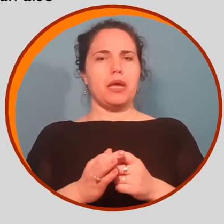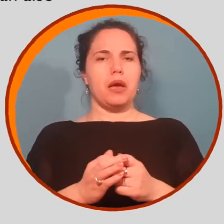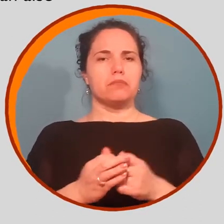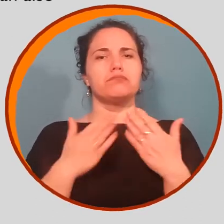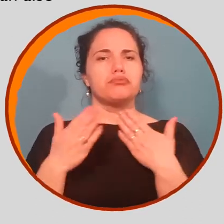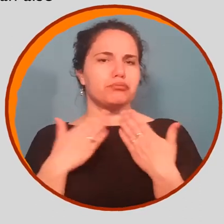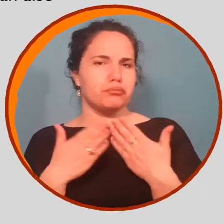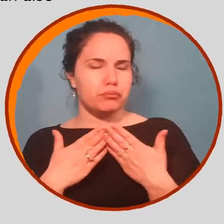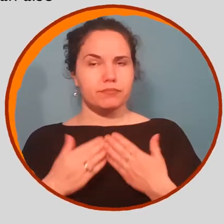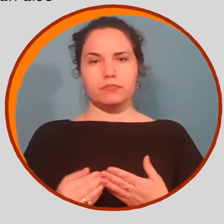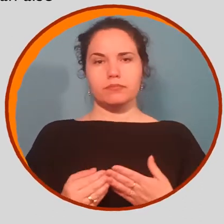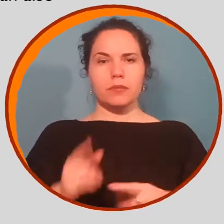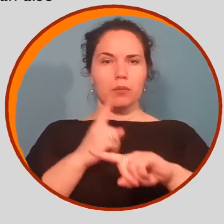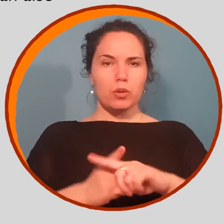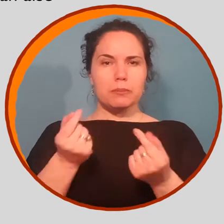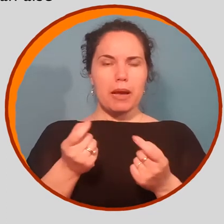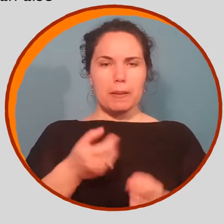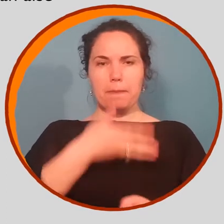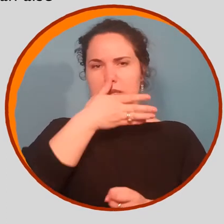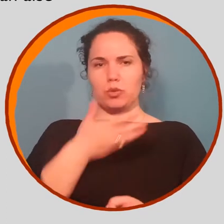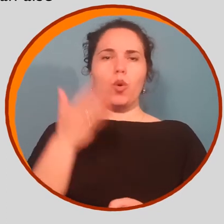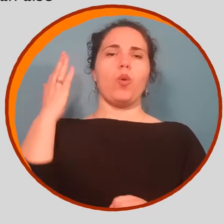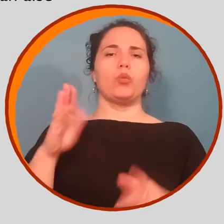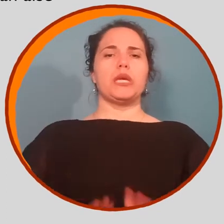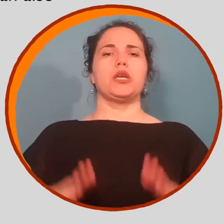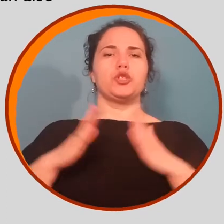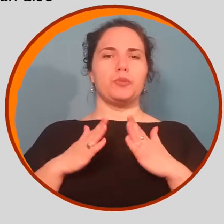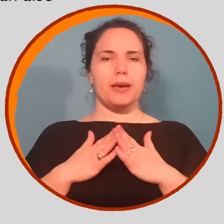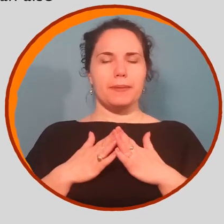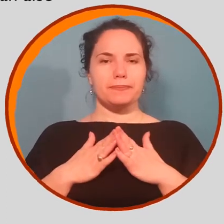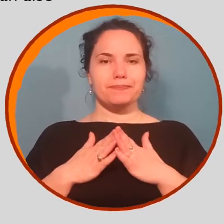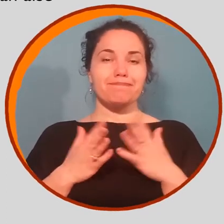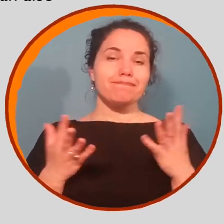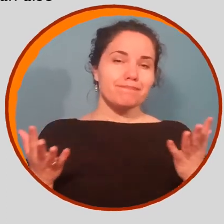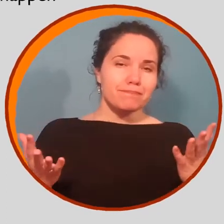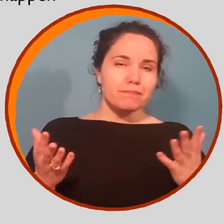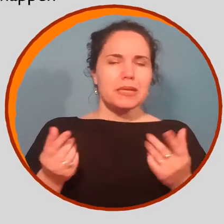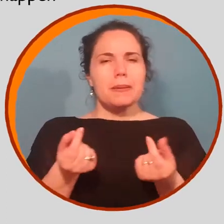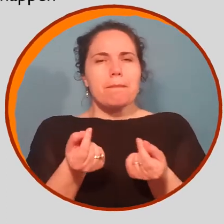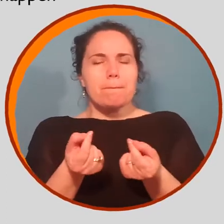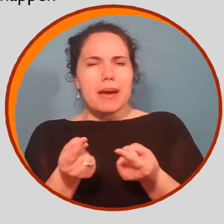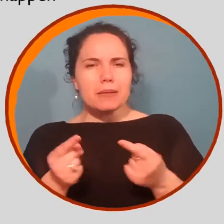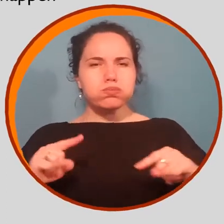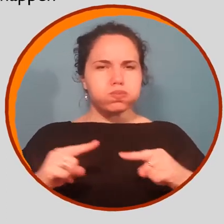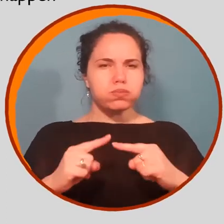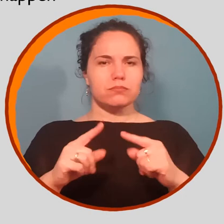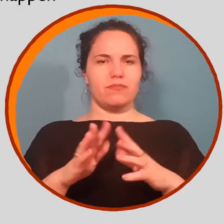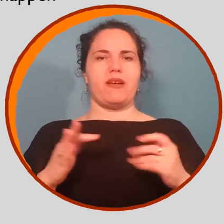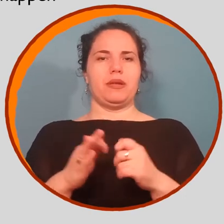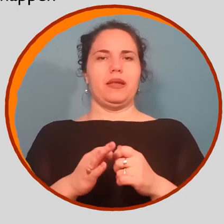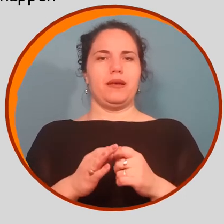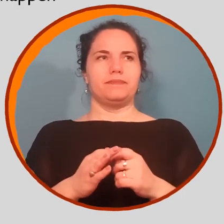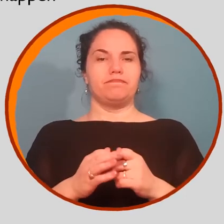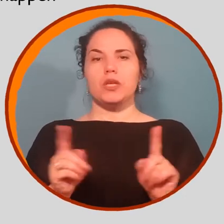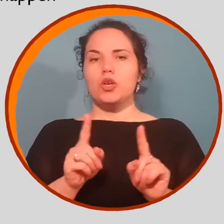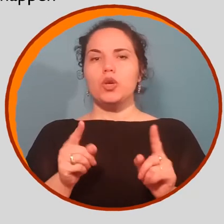humori, mund të kenë mungesë dëshire për të përfshirë në çështjet familjare, mund të jenë të zemëruar për faktin që janë të